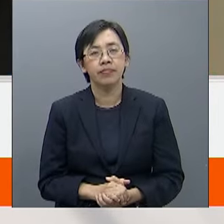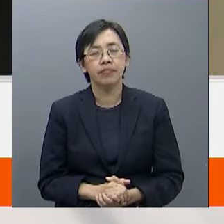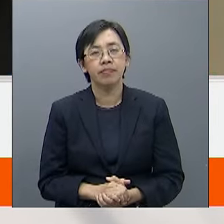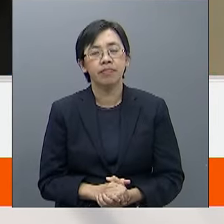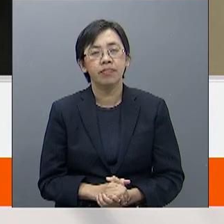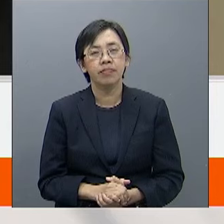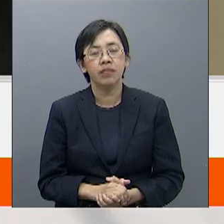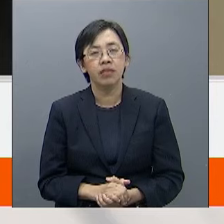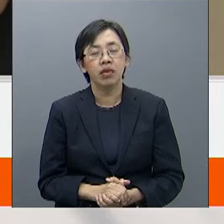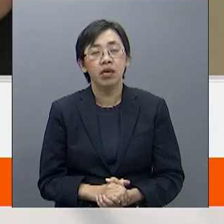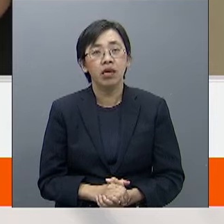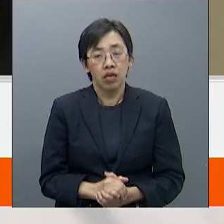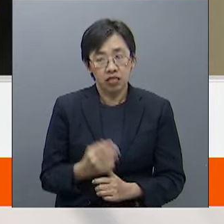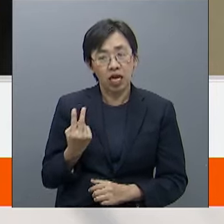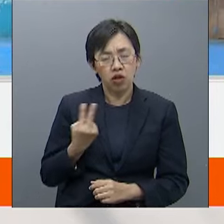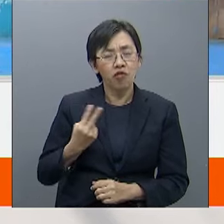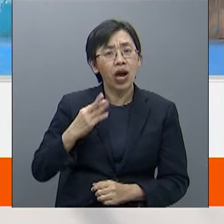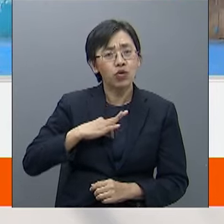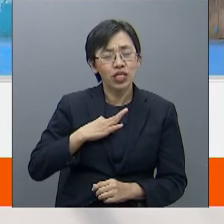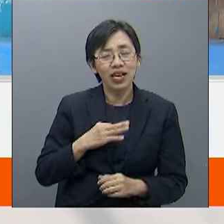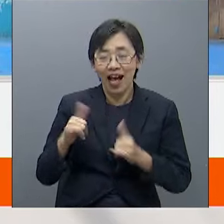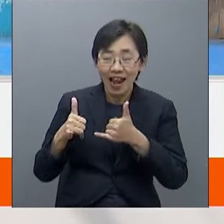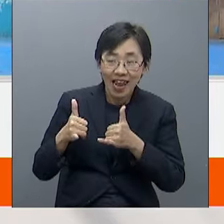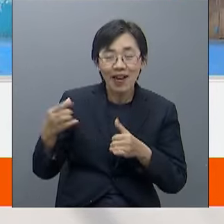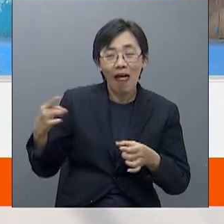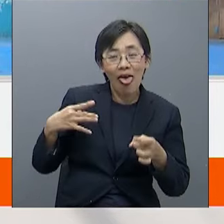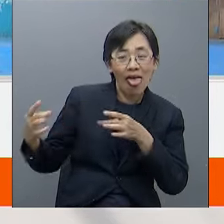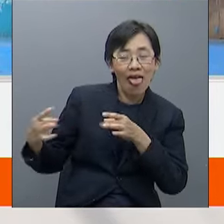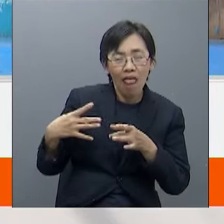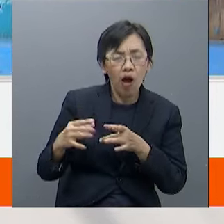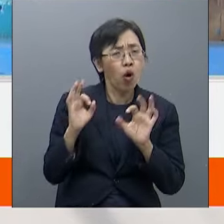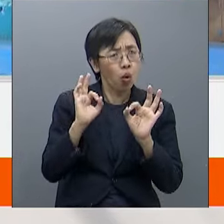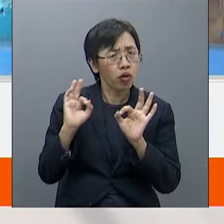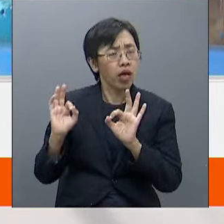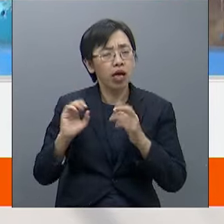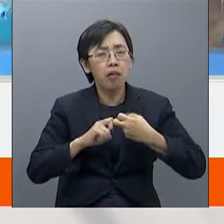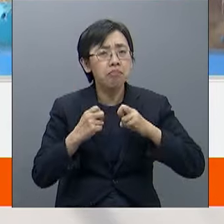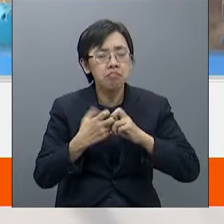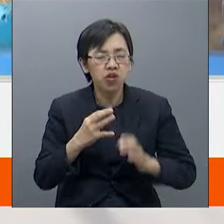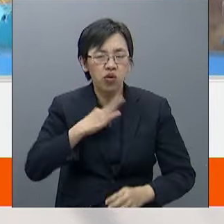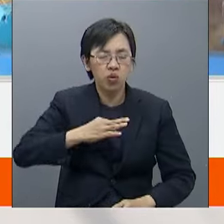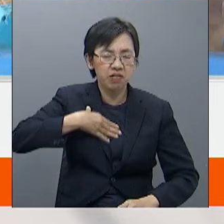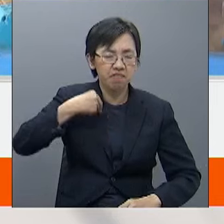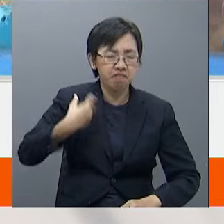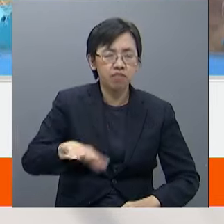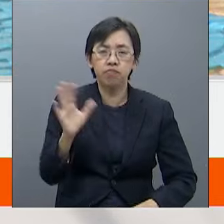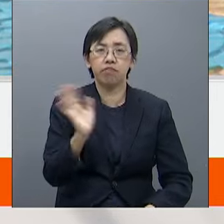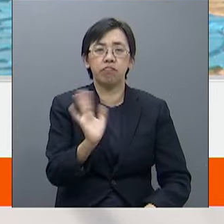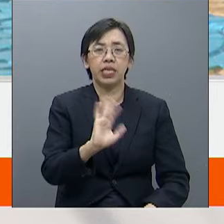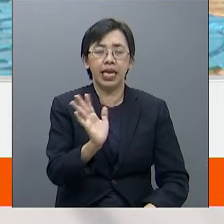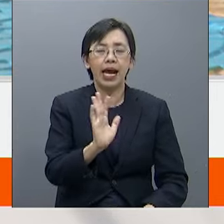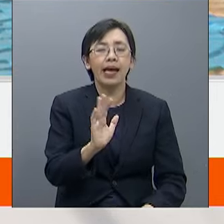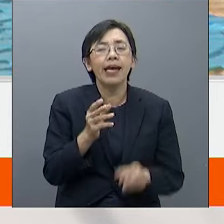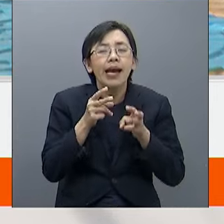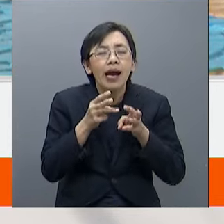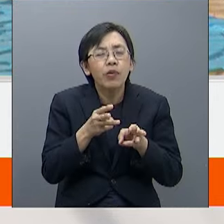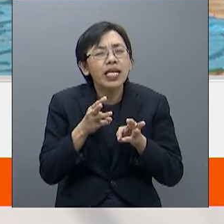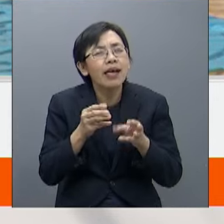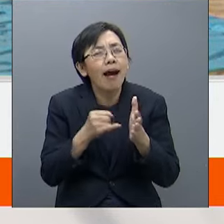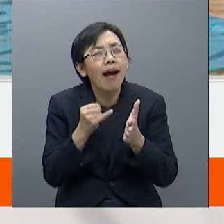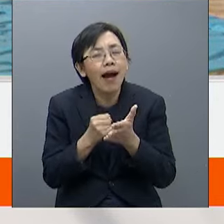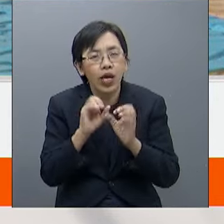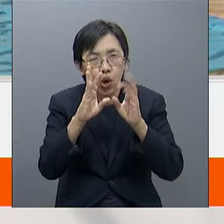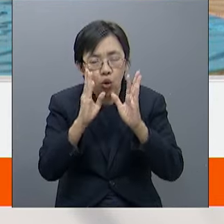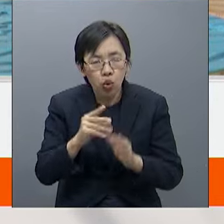ทั้งสองฝ่ายต้องรู้สึกโอเคไม่ได้รู้สึกว่าถูกกระทำหรือรู้สึกไม่ชอบ ค่ะ อันนี้เป็นหลักการง่ายๆที่คุณครูจะใช้แยกคำว่